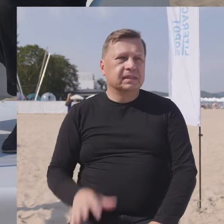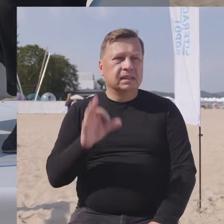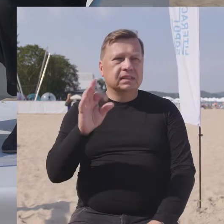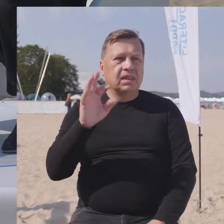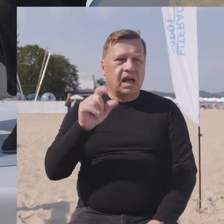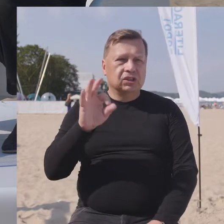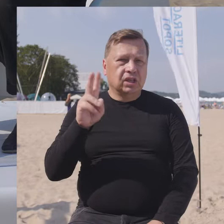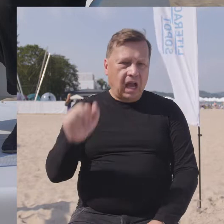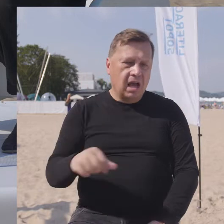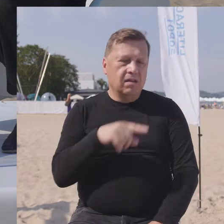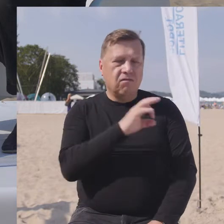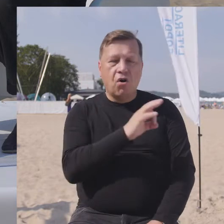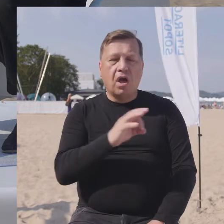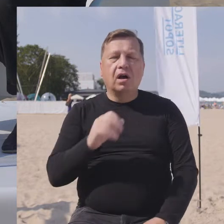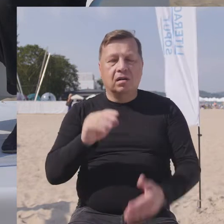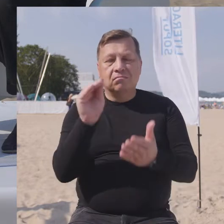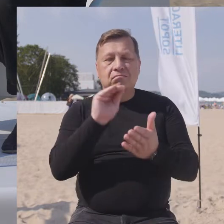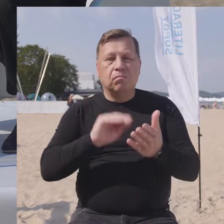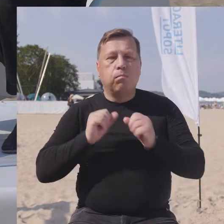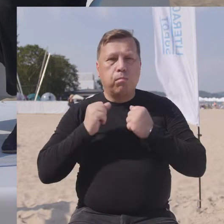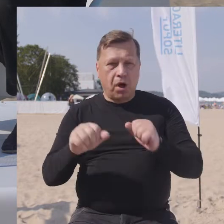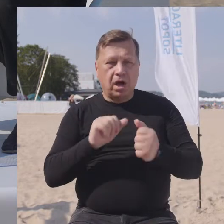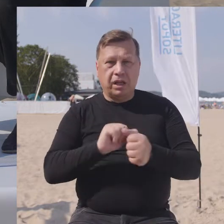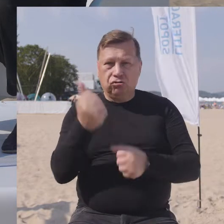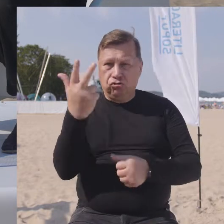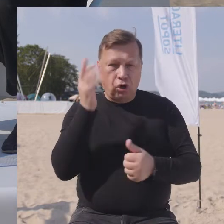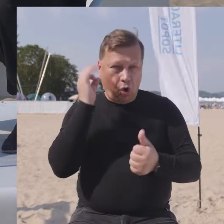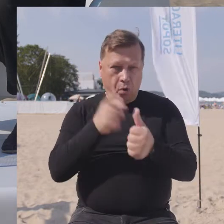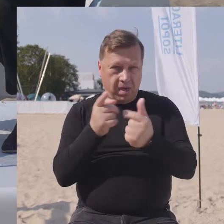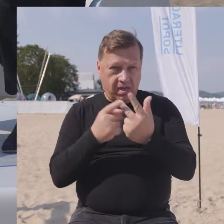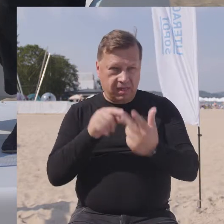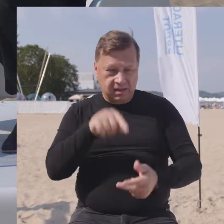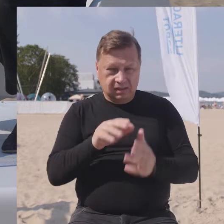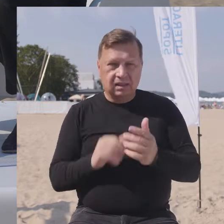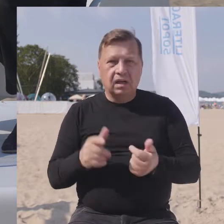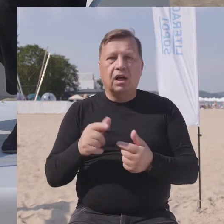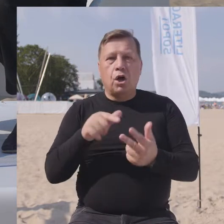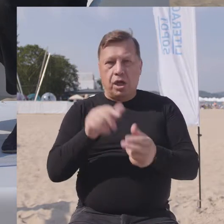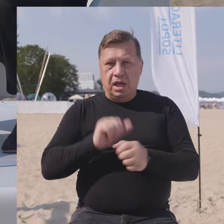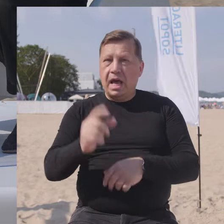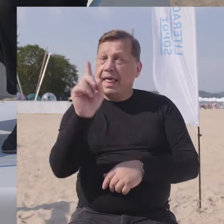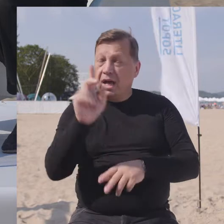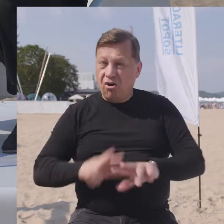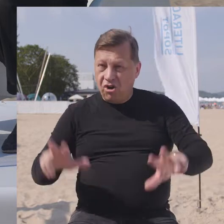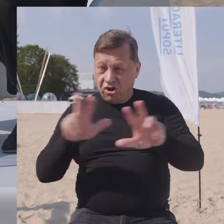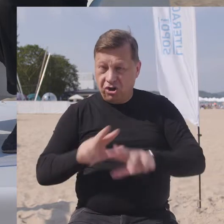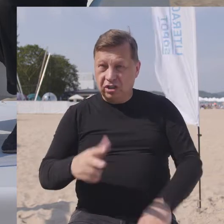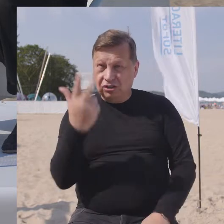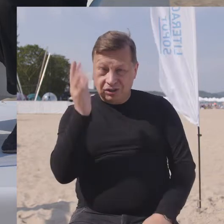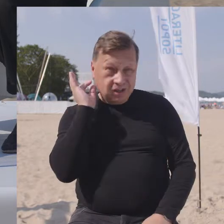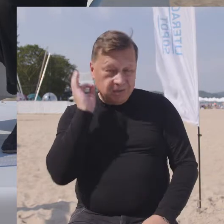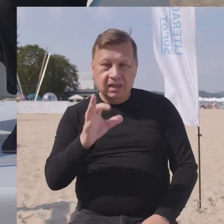twojej bohaterki. Bo są tutaj trzy postacie kobiece, jak mówiłaś, jedna rodzina. Opowiedzmy trochę o